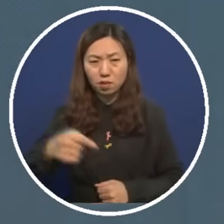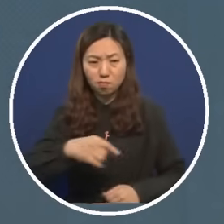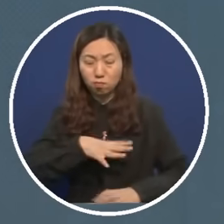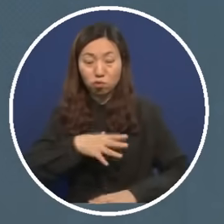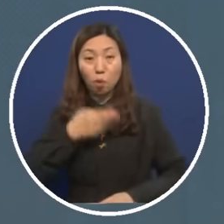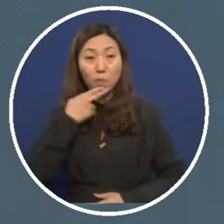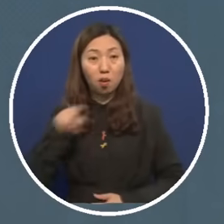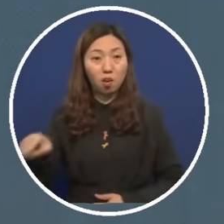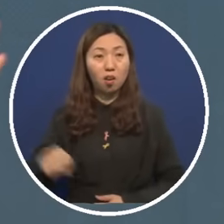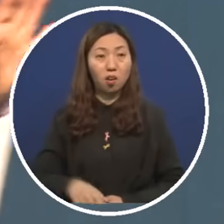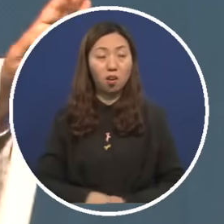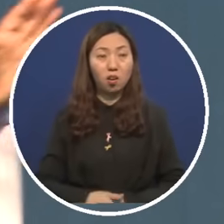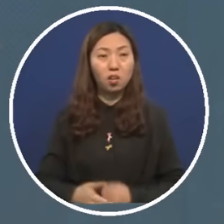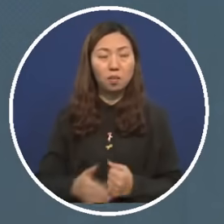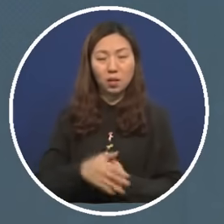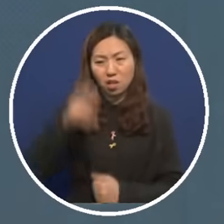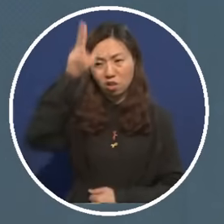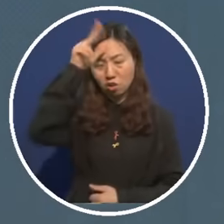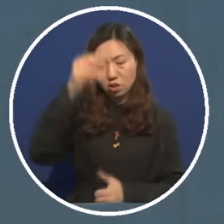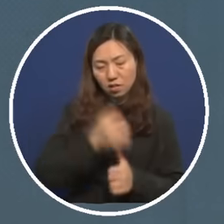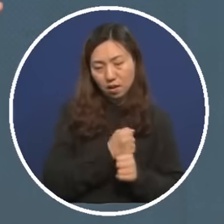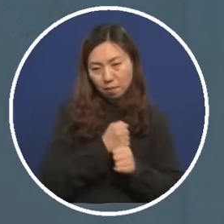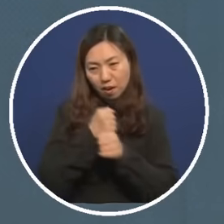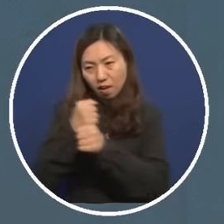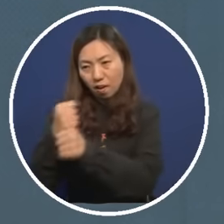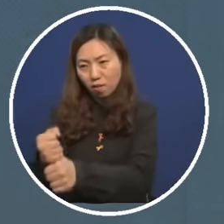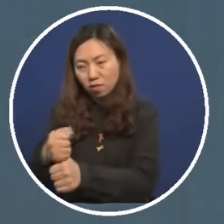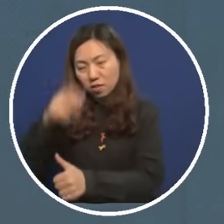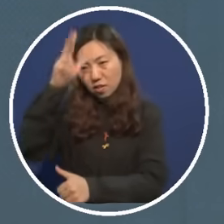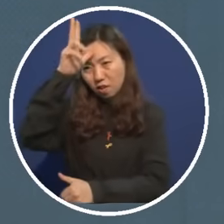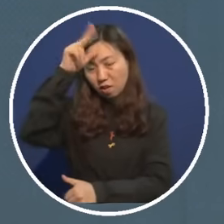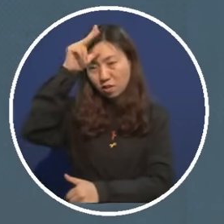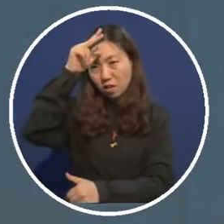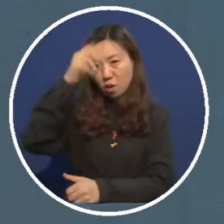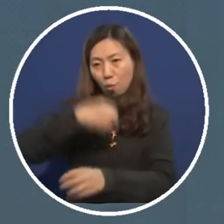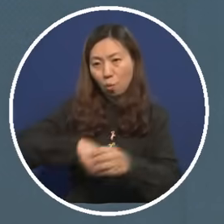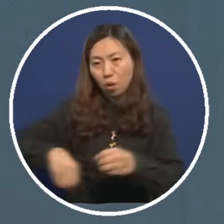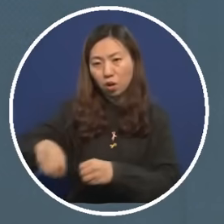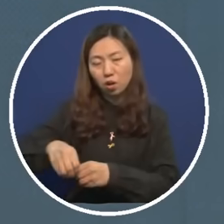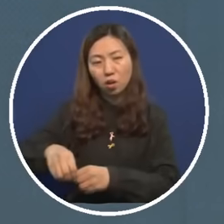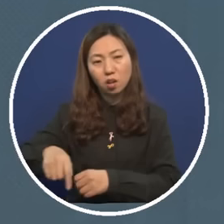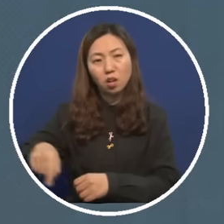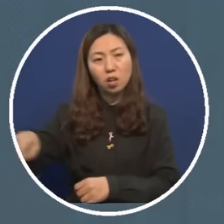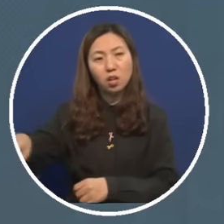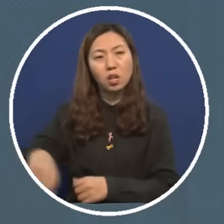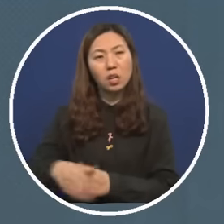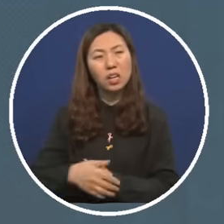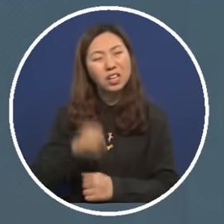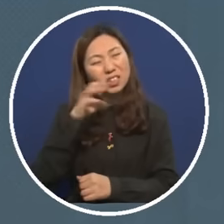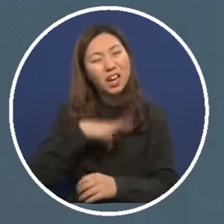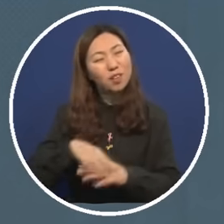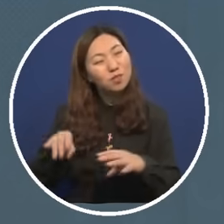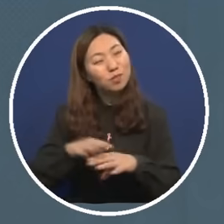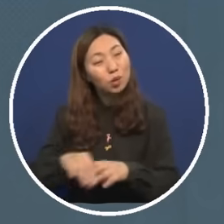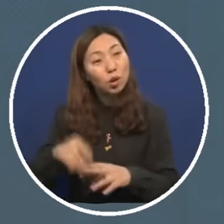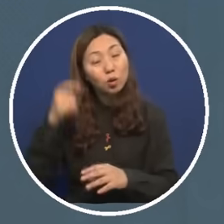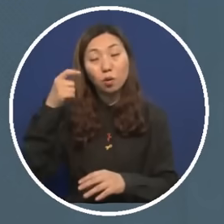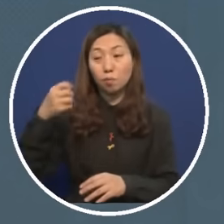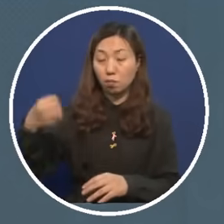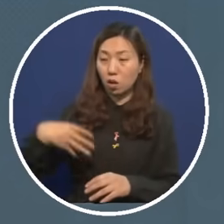냅니다. 아시겠죠? 경찰이 잡아가고 막 경찰이 오히려 아주머니 뭐 그냥 화해하시죠.